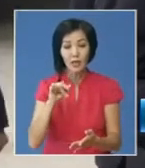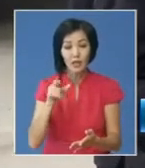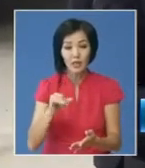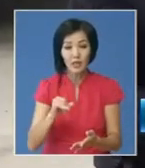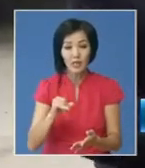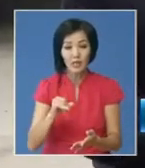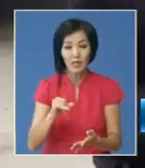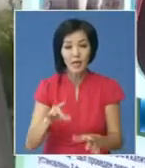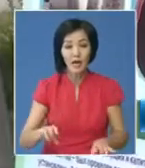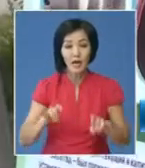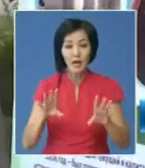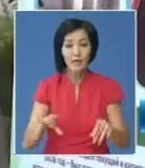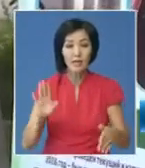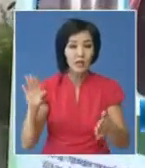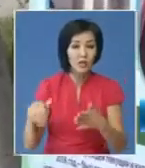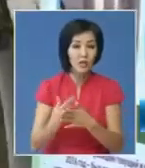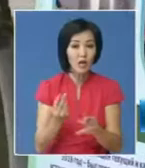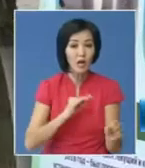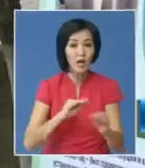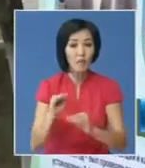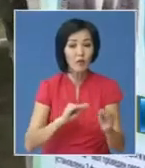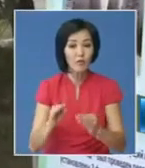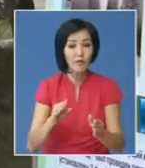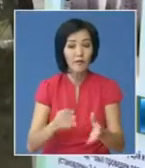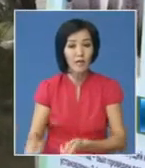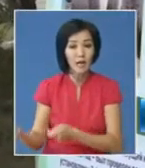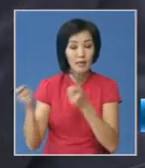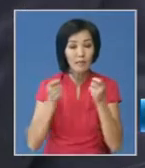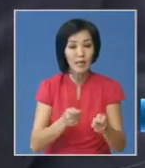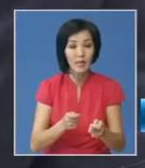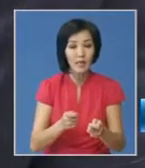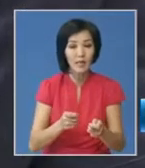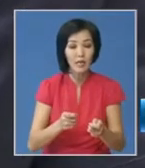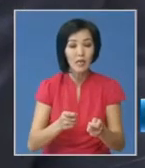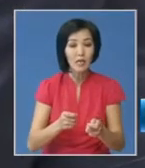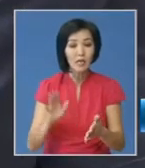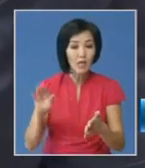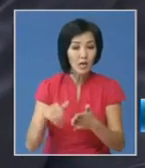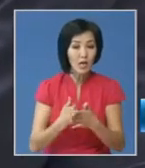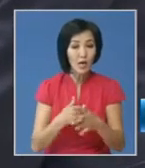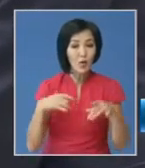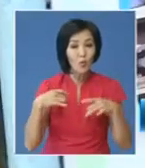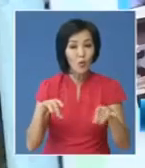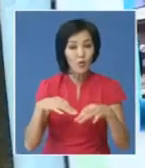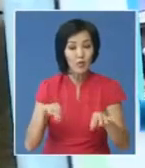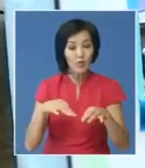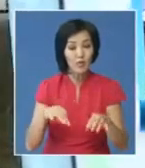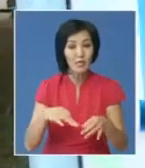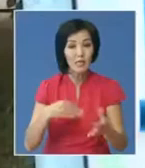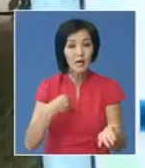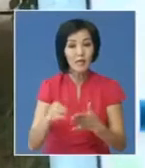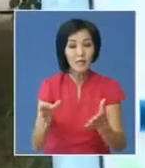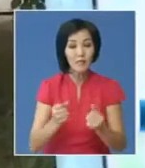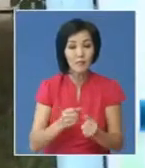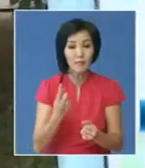жаңа жабдықтар әкелінген. Сонымен қатар қант қайнататын және қабылдайтын көліктер де алынып жатыр. Зауытты жаңғырту үшін шамамен 1 миллиард